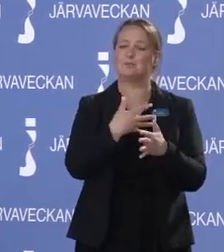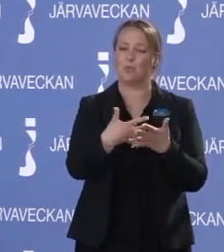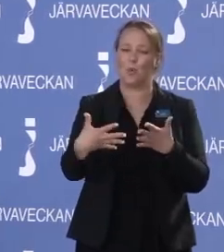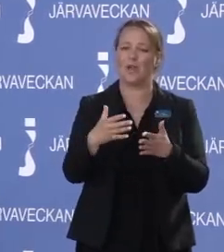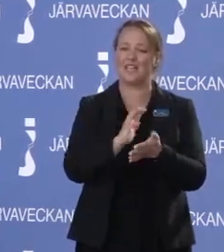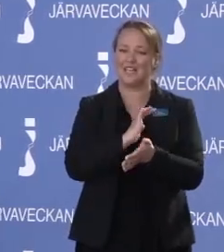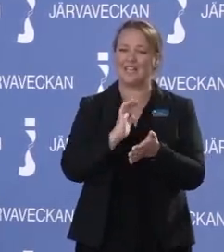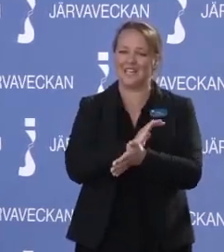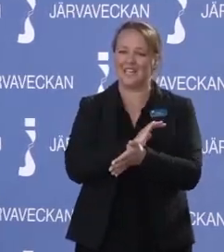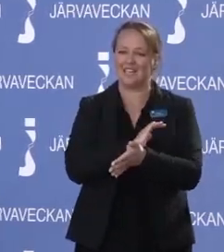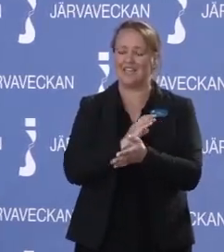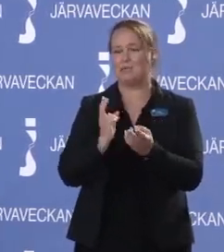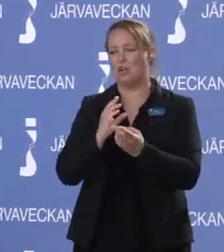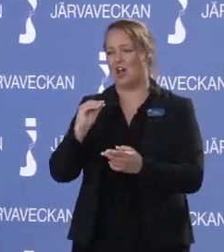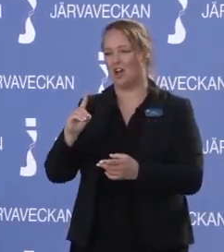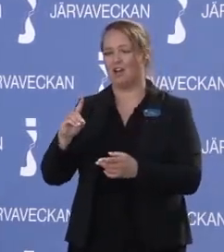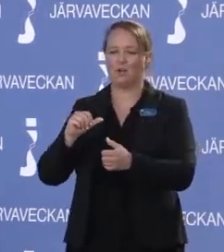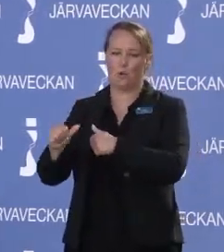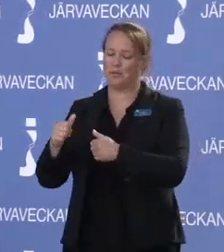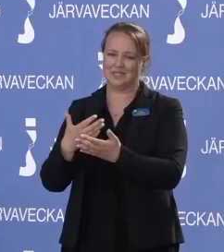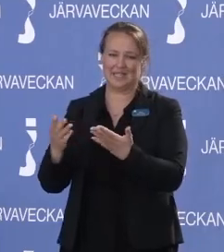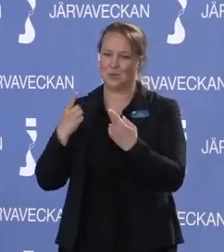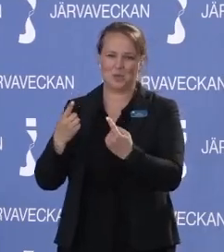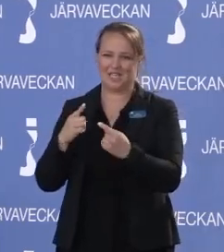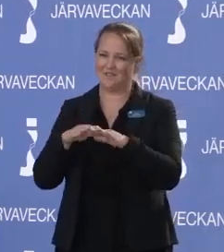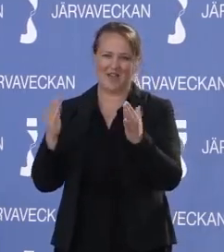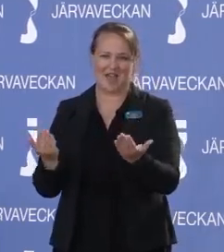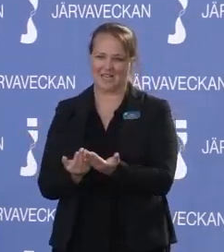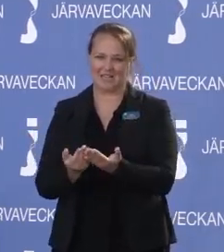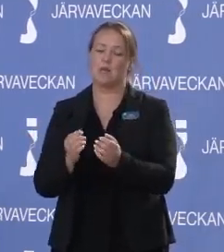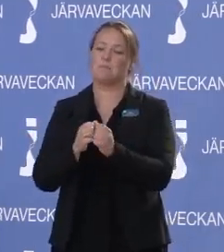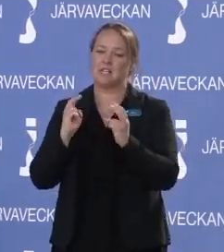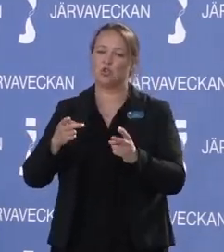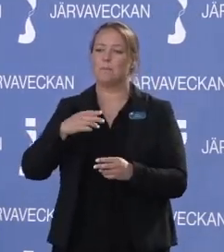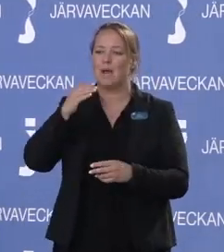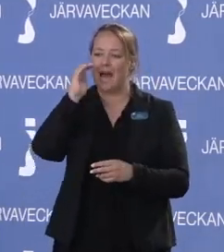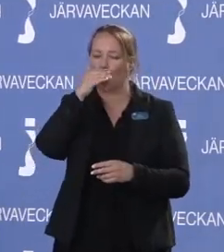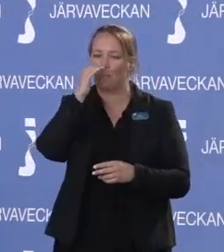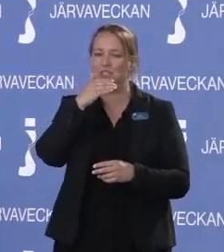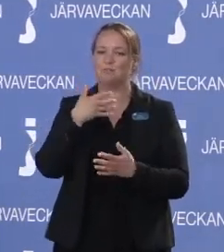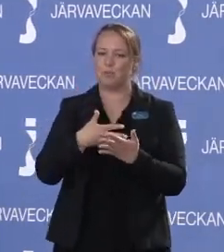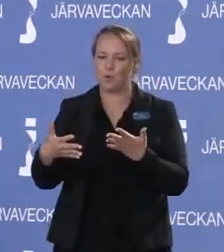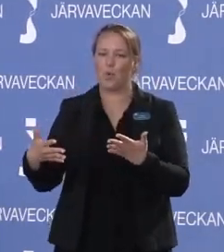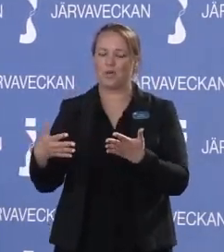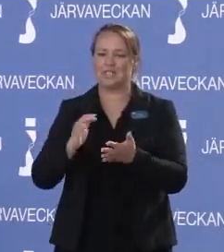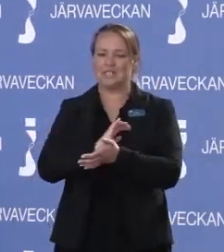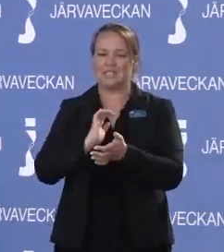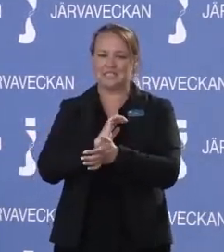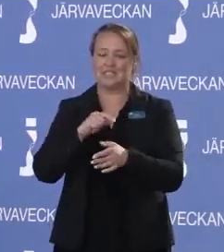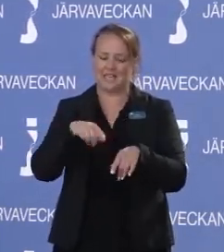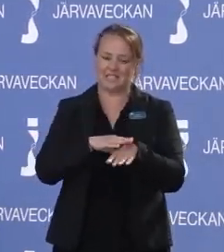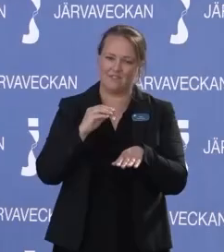Alkompis är inte liksom unika i världen på det sättet. Utan, men som arabiskspråkig tidning i Sverige och i Europa, där